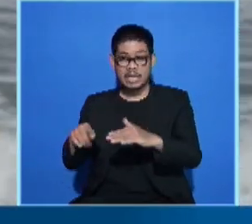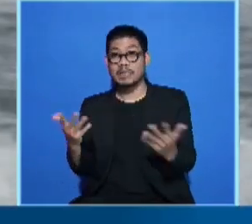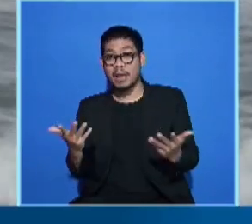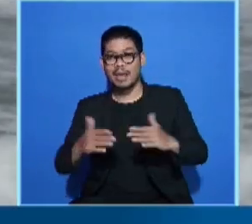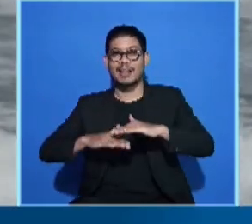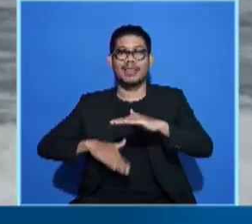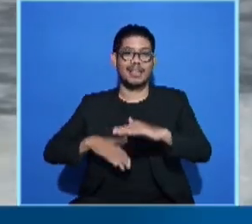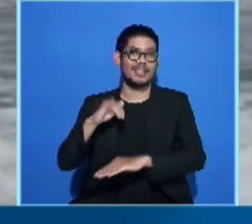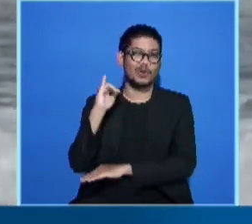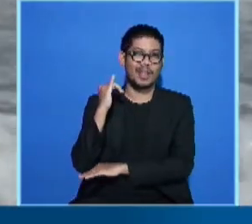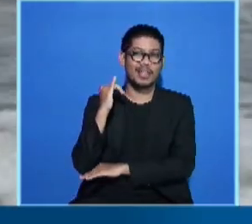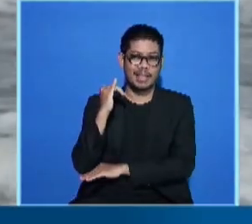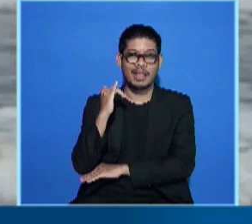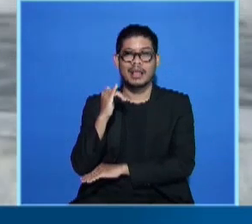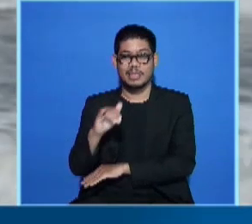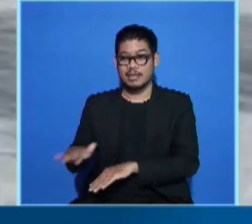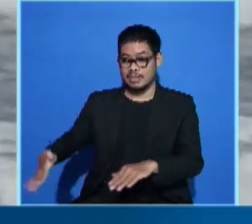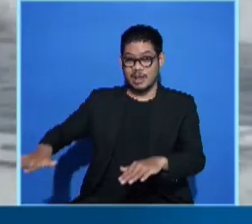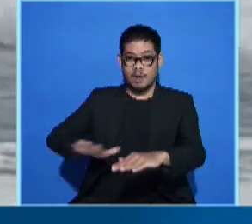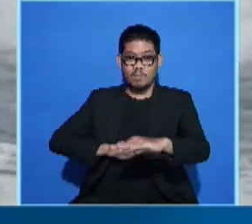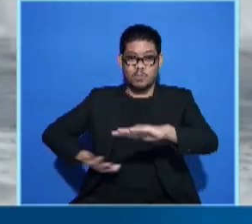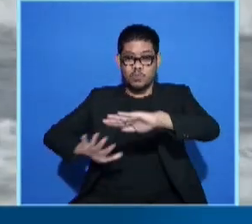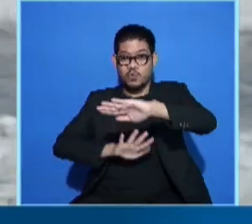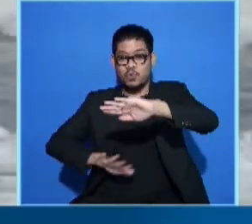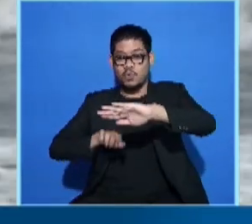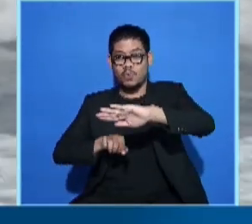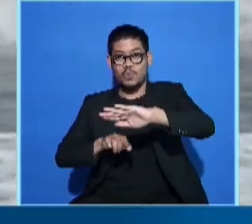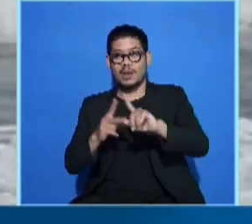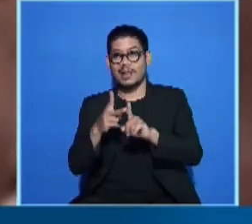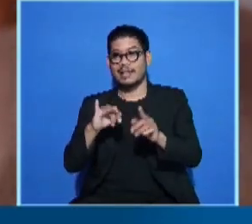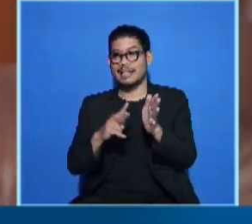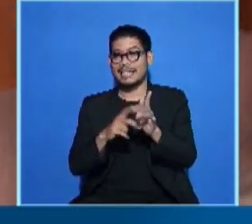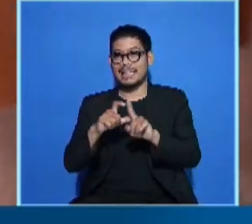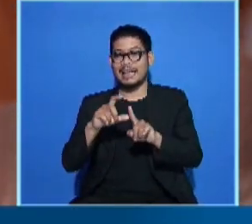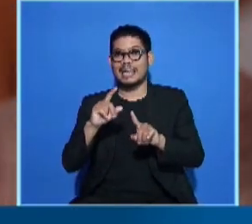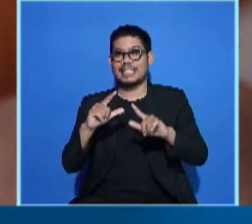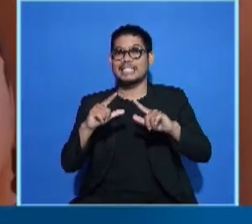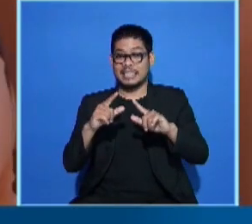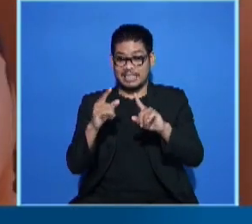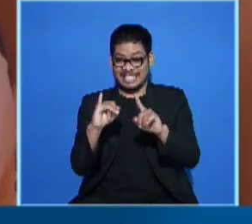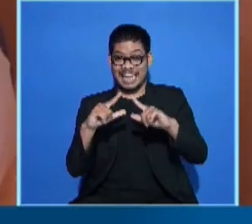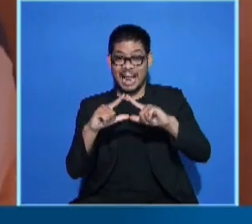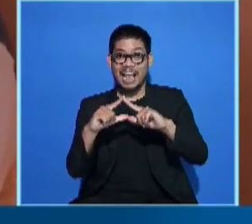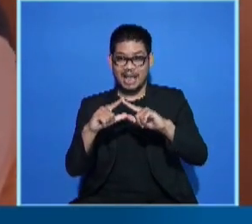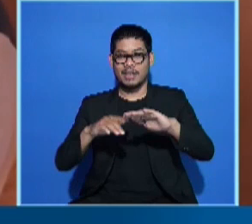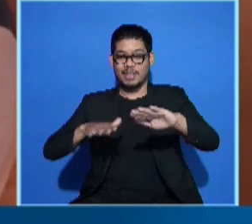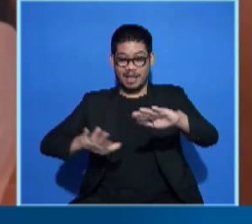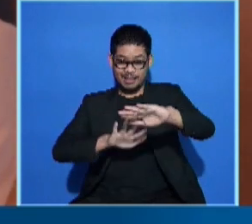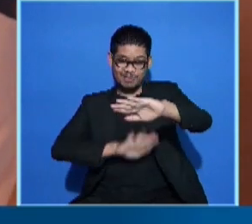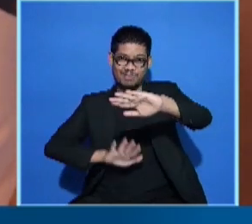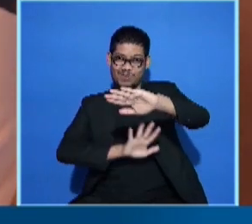serta samudra Hindia Selatan koordinator Wilayah 5 Sar Pantai Glagah Supomo menyatakan